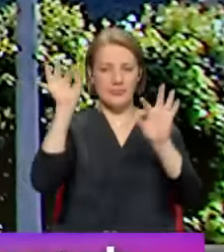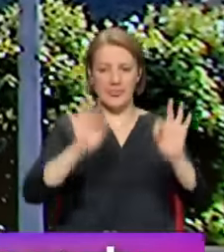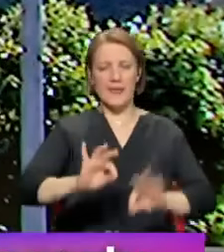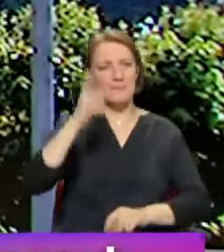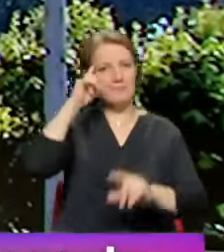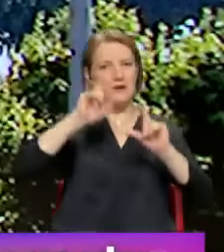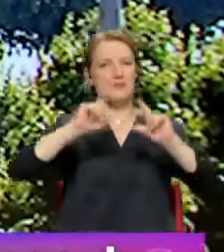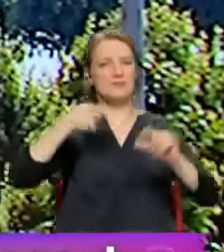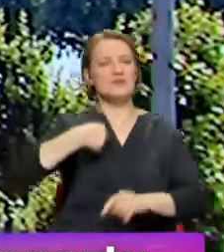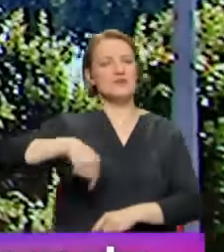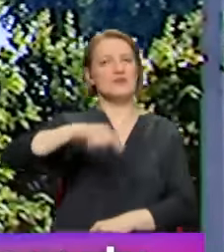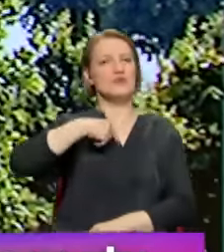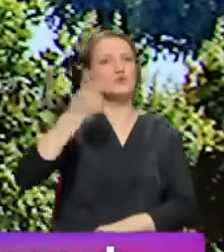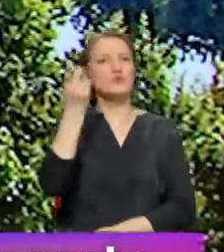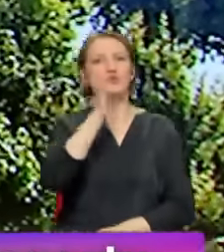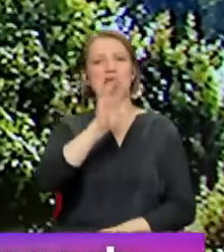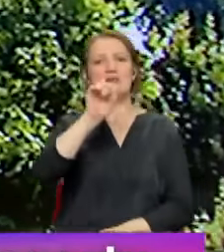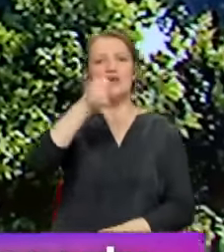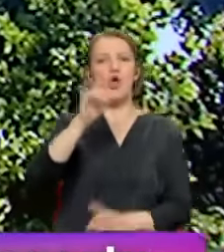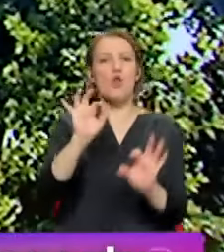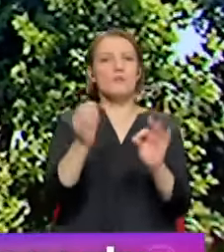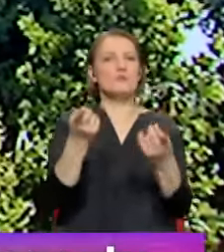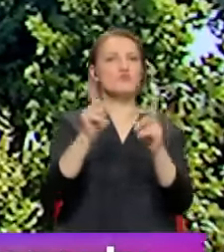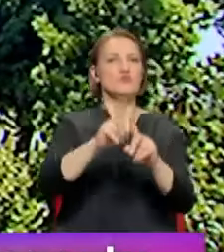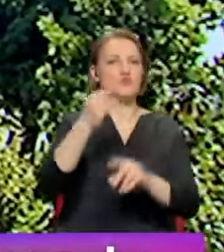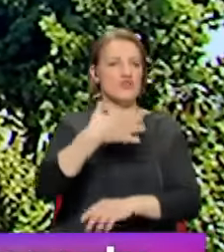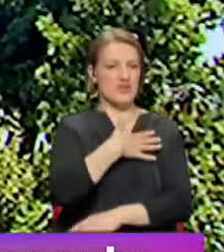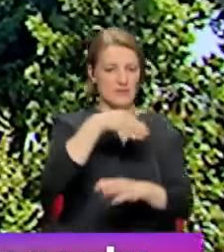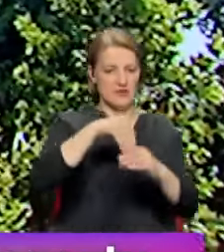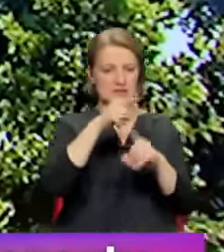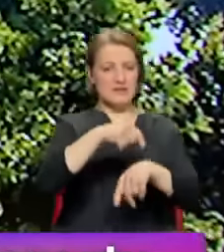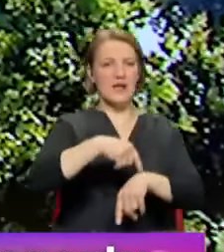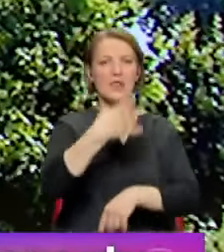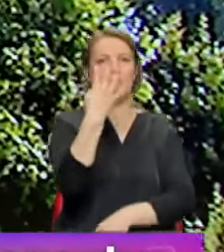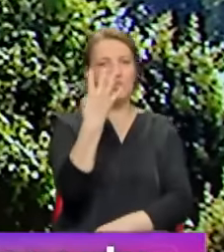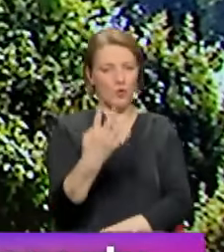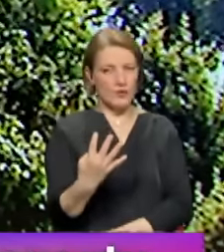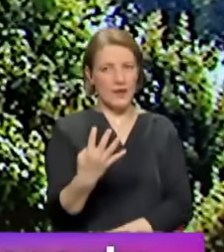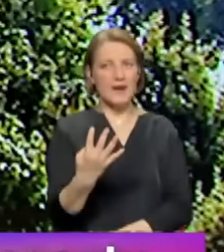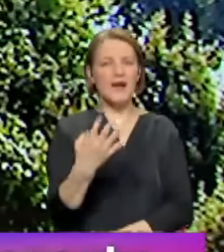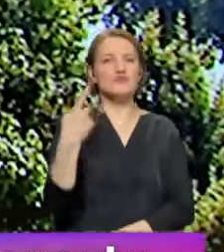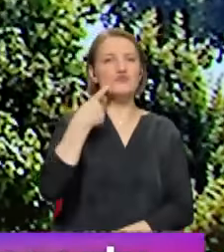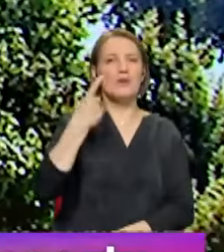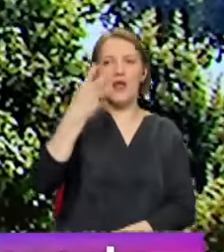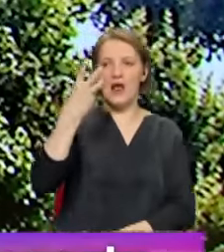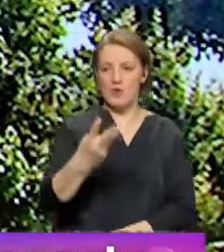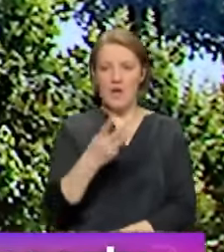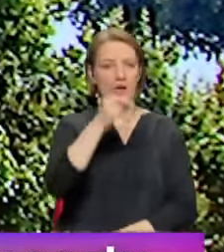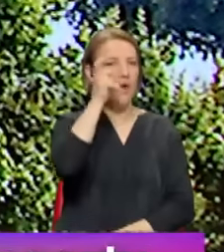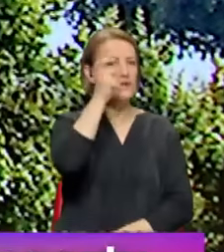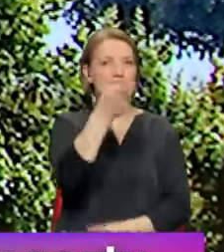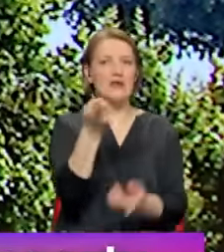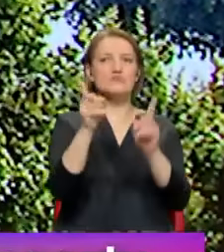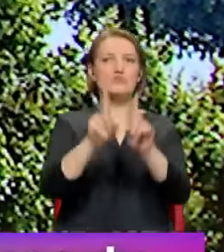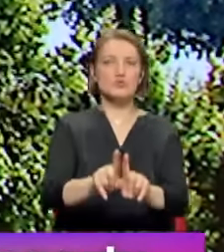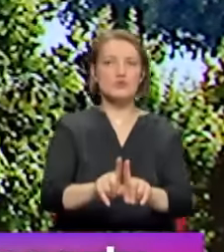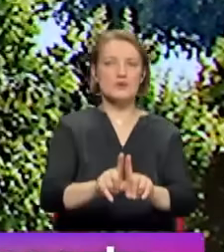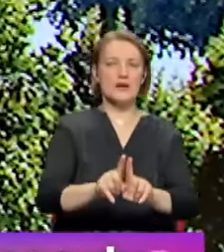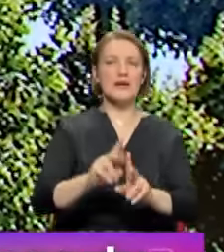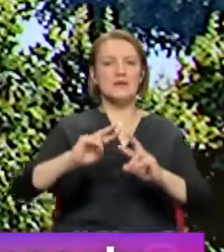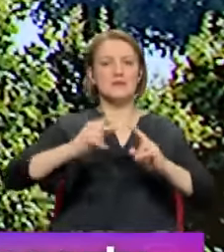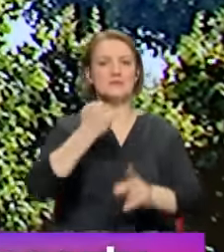yarın önemli bir buluşma gerçekleşecek. Cumhuriyet Halk Partisi'nde saatler 16'yı gösterdiğinde Erdoğan Özgür Özel'le buluşacak.